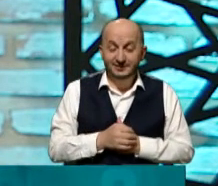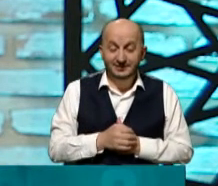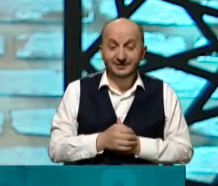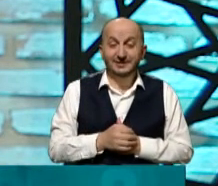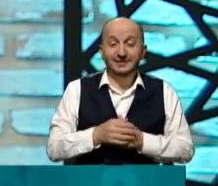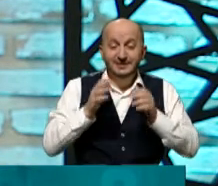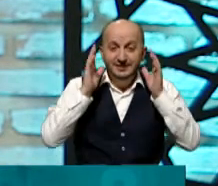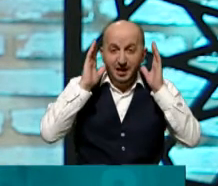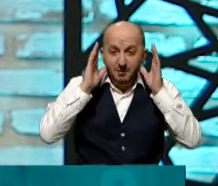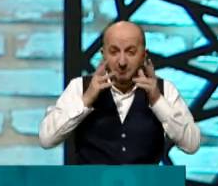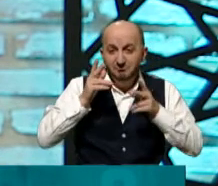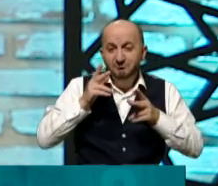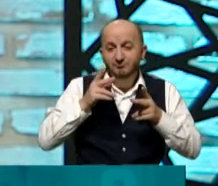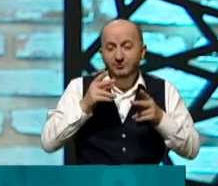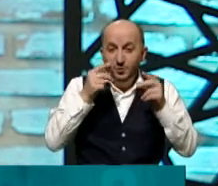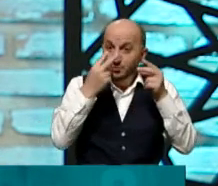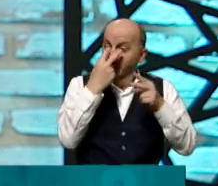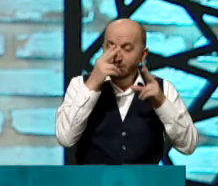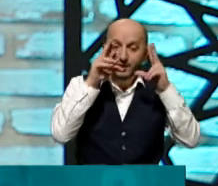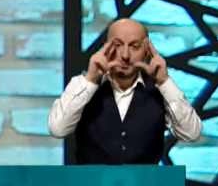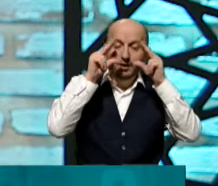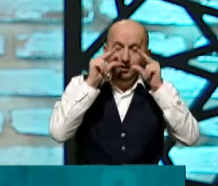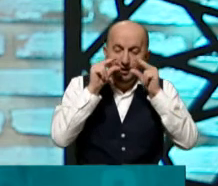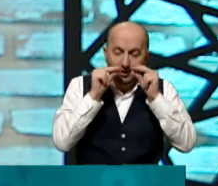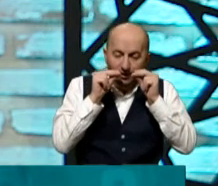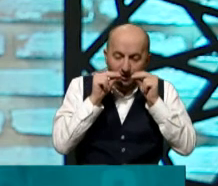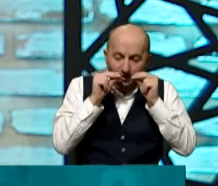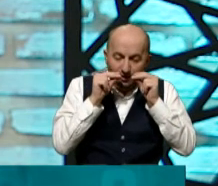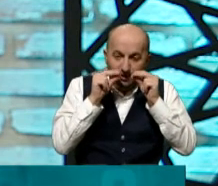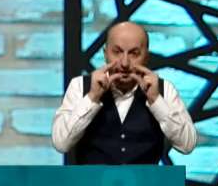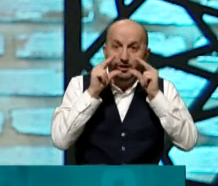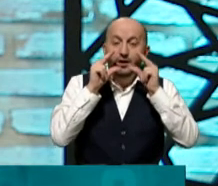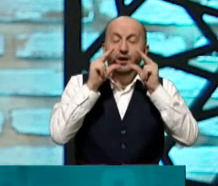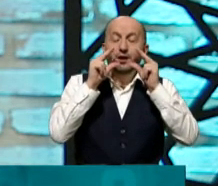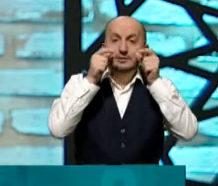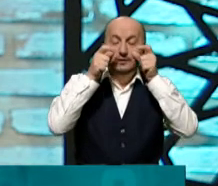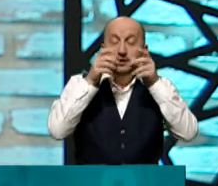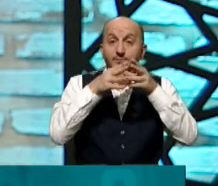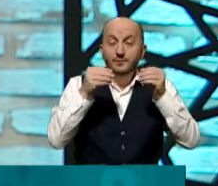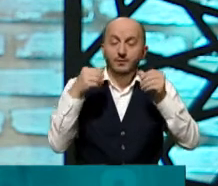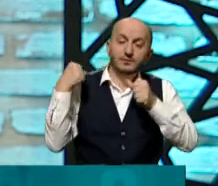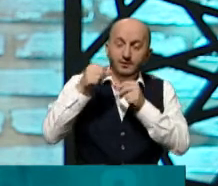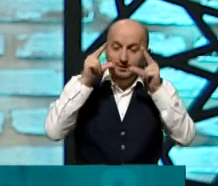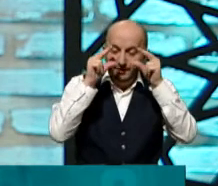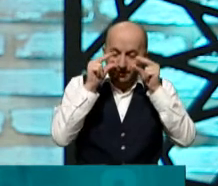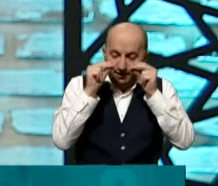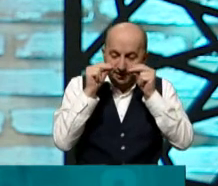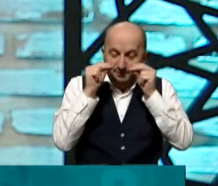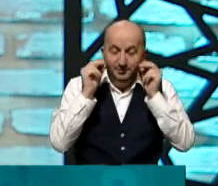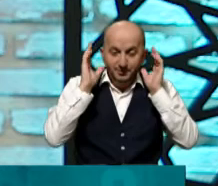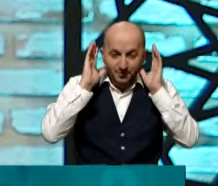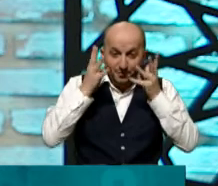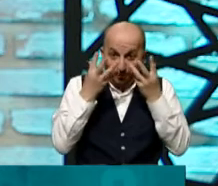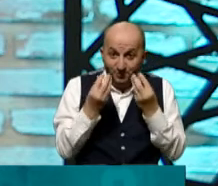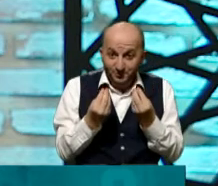namaz kılarken gayret yarı gözlerimi kapatıyorum. Sonra açıyorum, dikkatim dağılıyor, tekrar kapatıyorum. Bir bunu sormak istiyorum